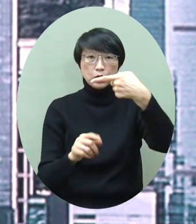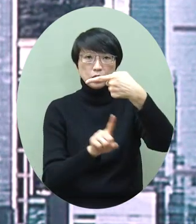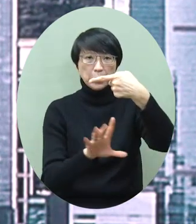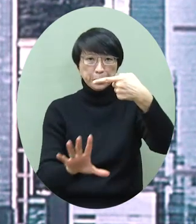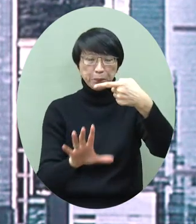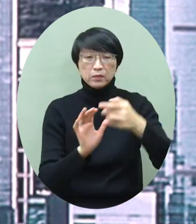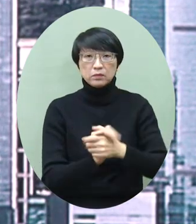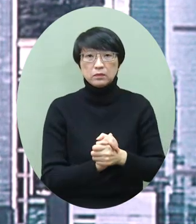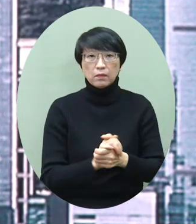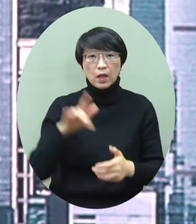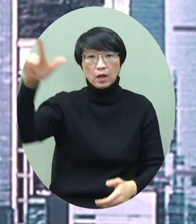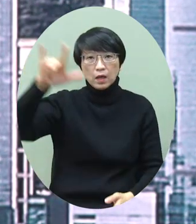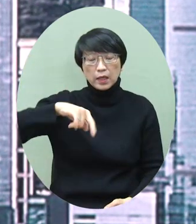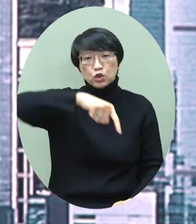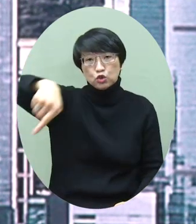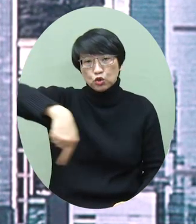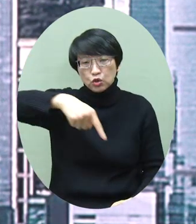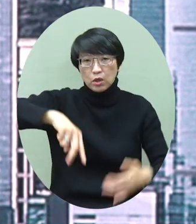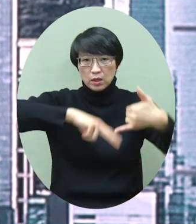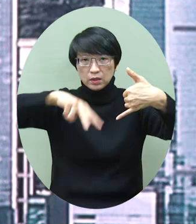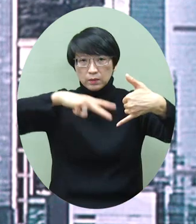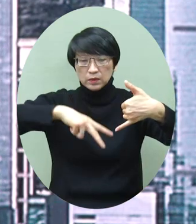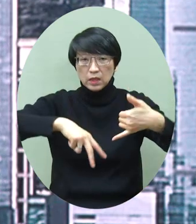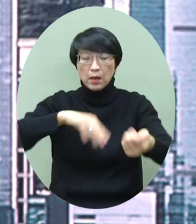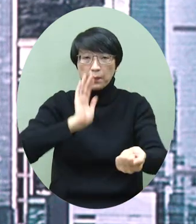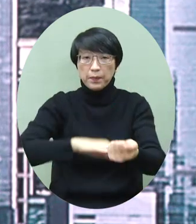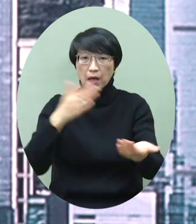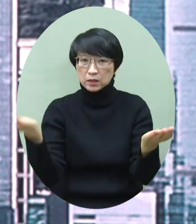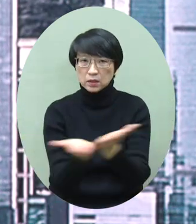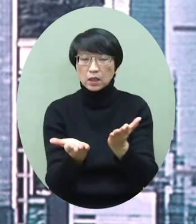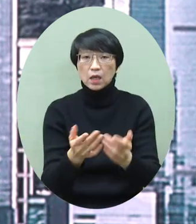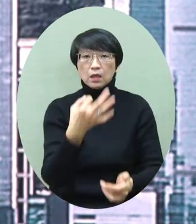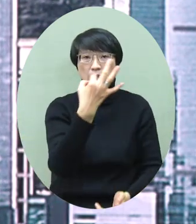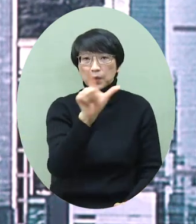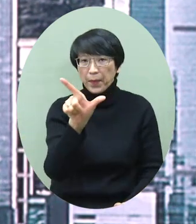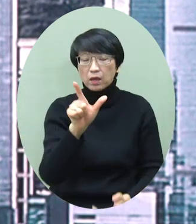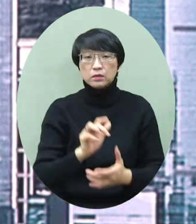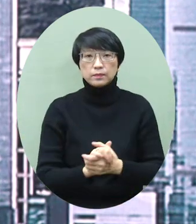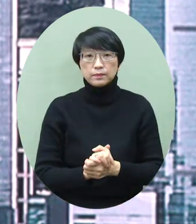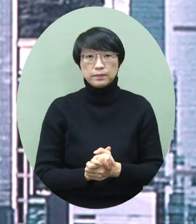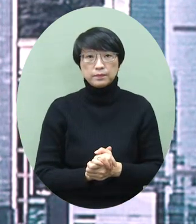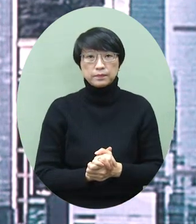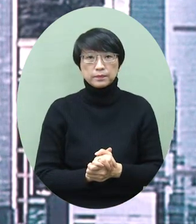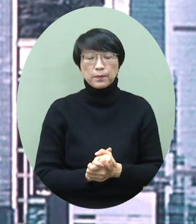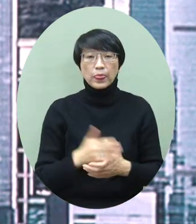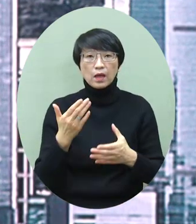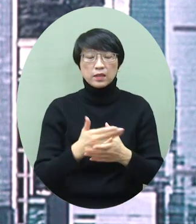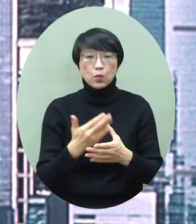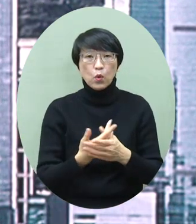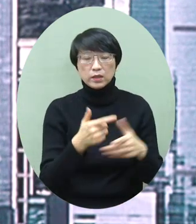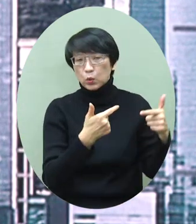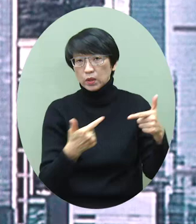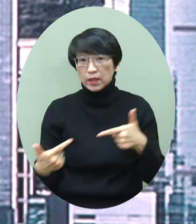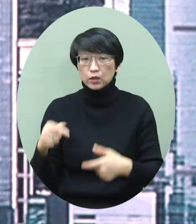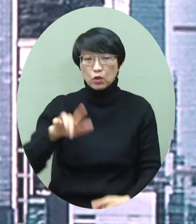1月15日咧，喺機場檢測到嘅確診數字咧係38宗。由於咧需要繼續